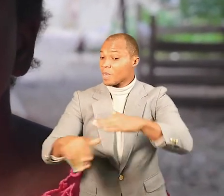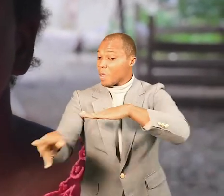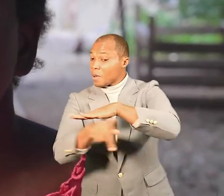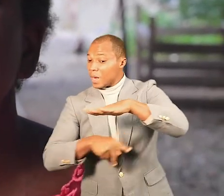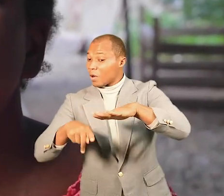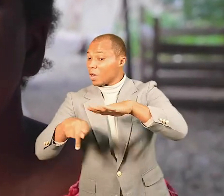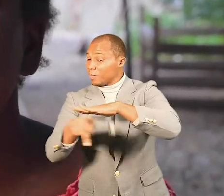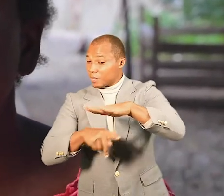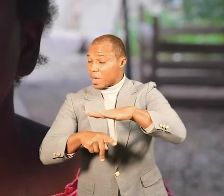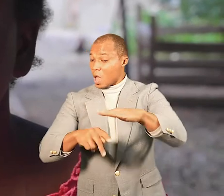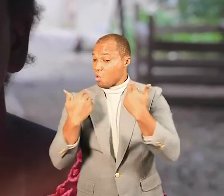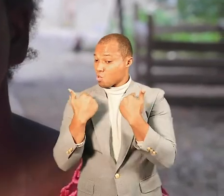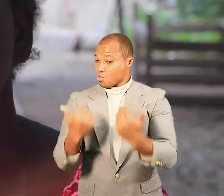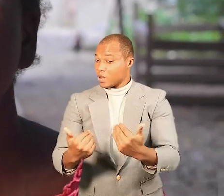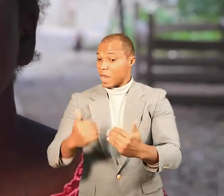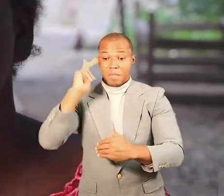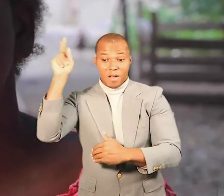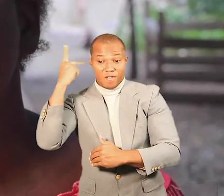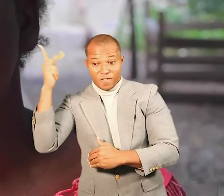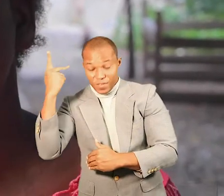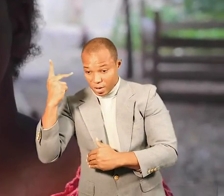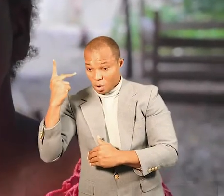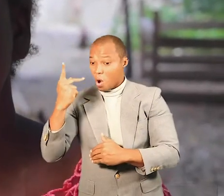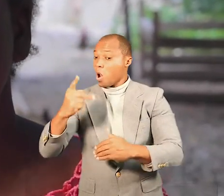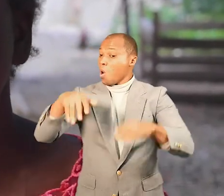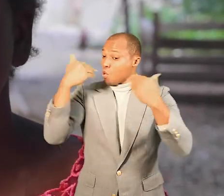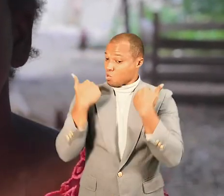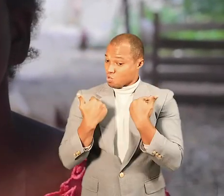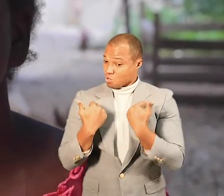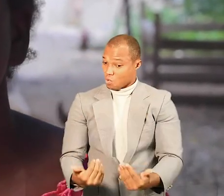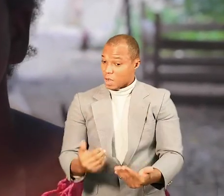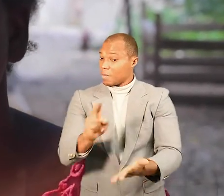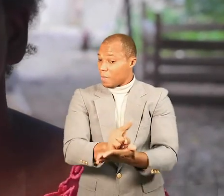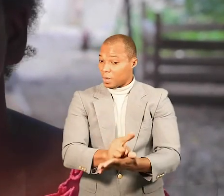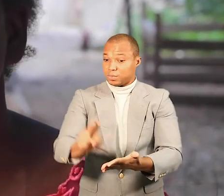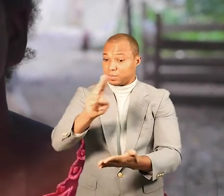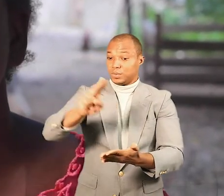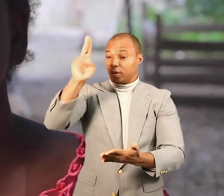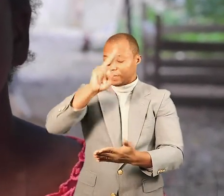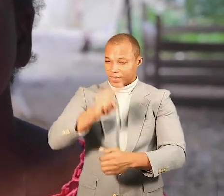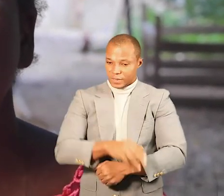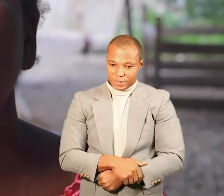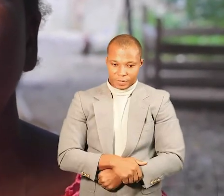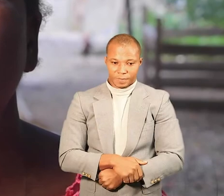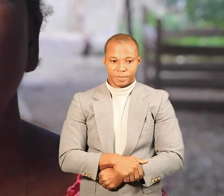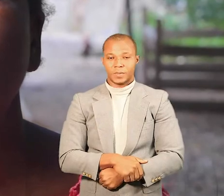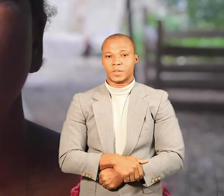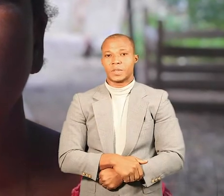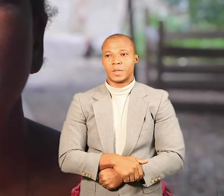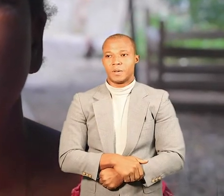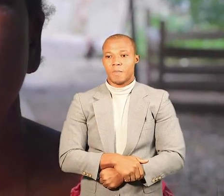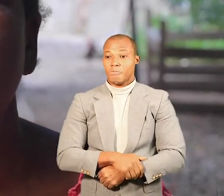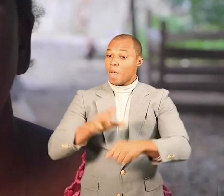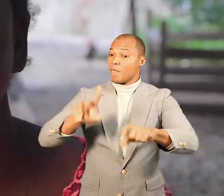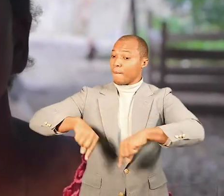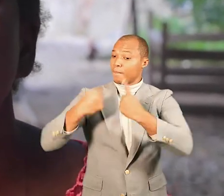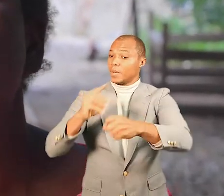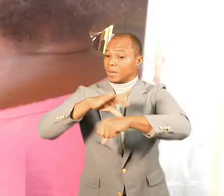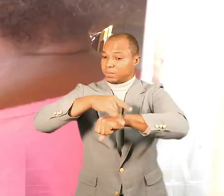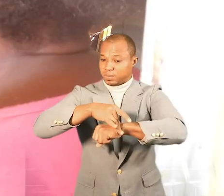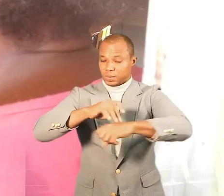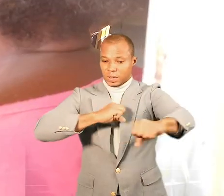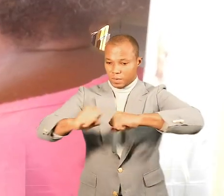pour arriver dans primaire et puis arriver dans philo on est dans philo mais dans faculté et nous te prend qui te gagne pas